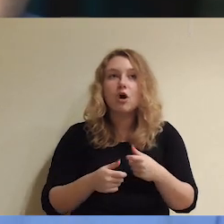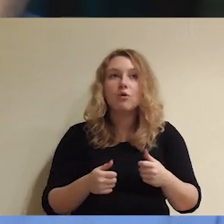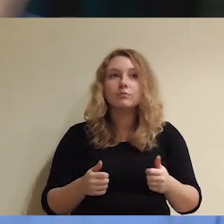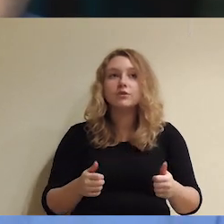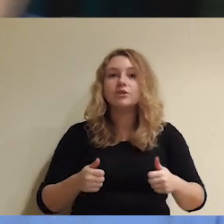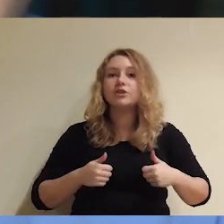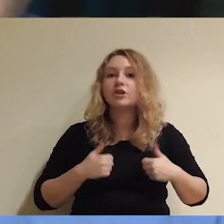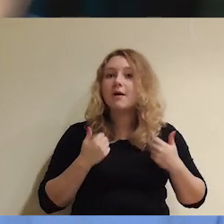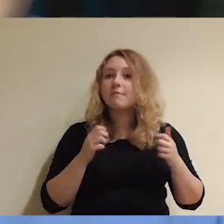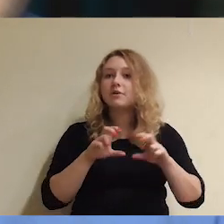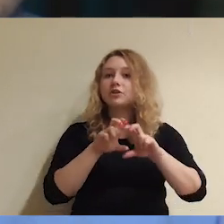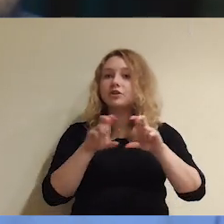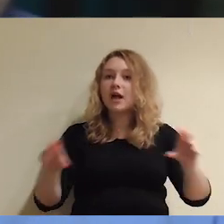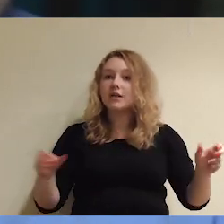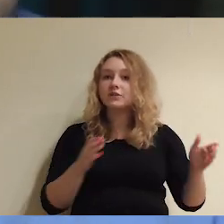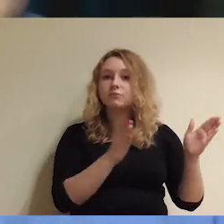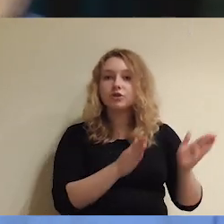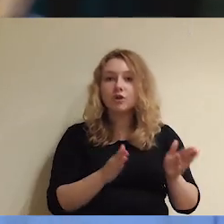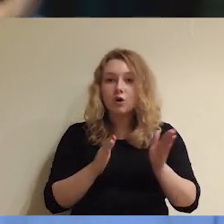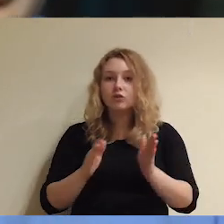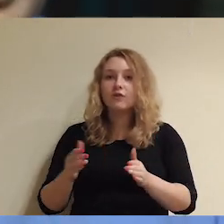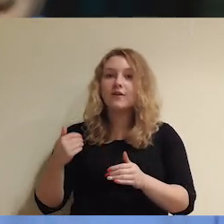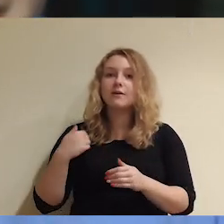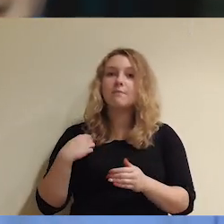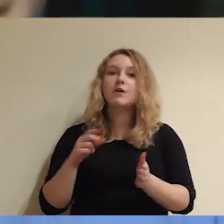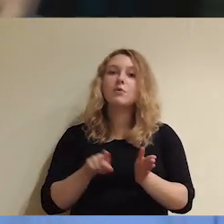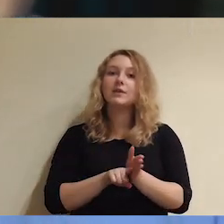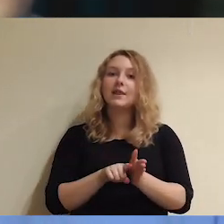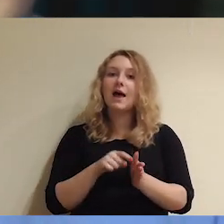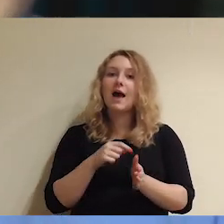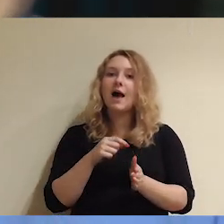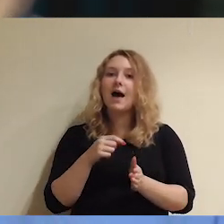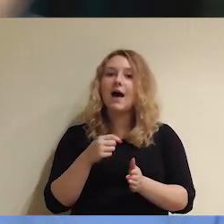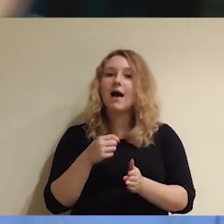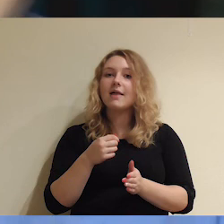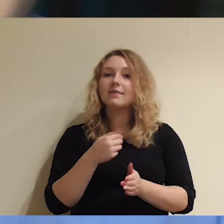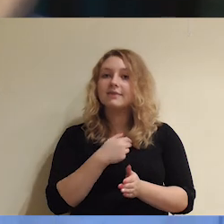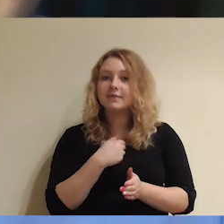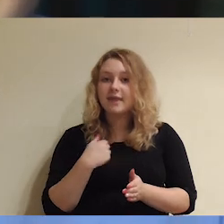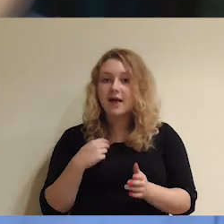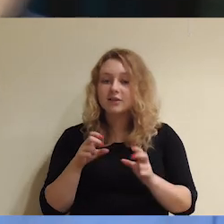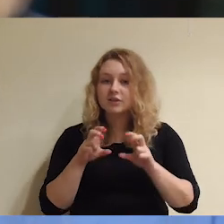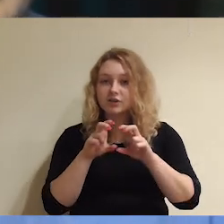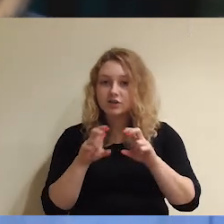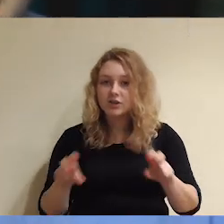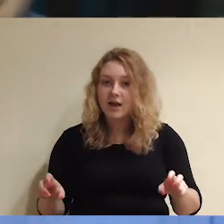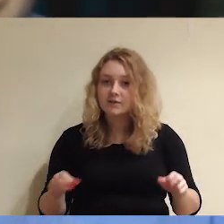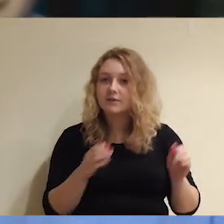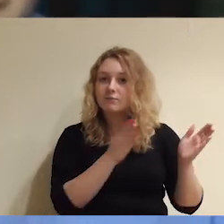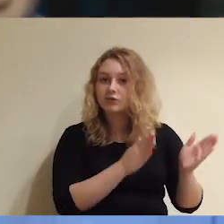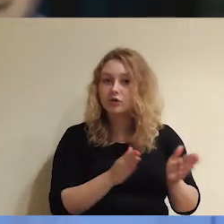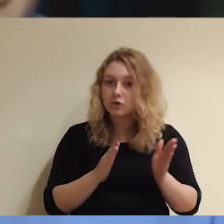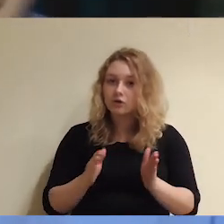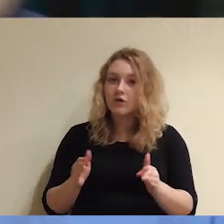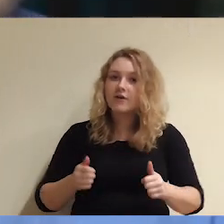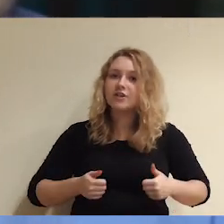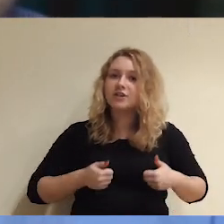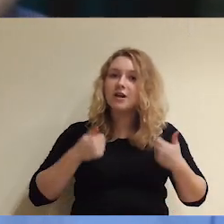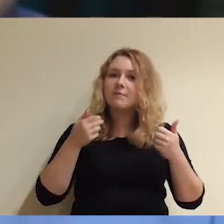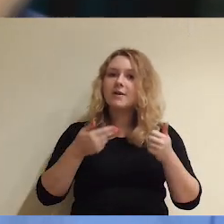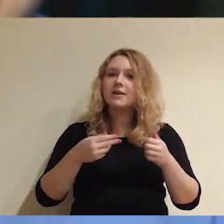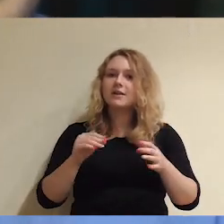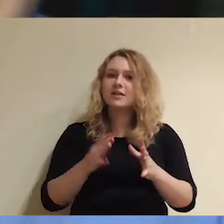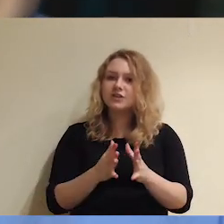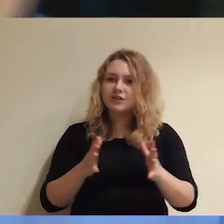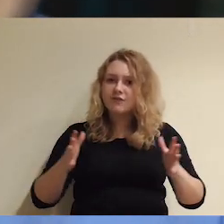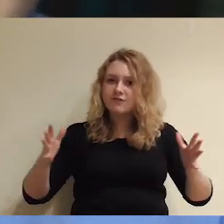zrobić, żeby ten czas przygotowania był dla nas takim czasem naprawdę przygotowania, a żeby z drugiej strony nie